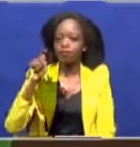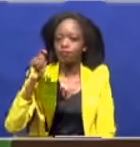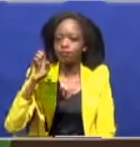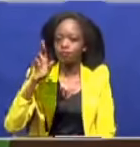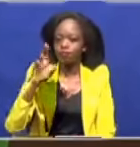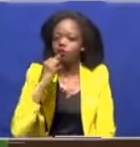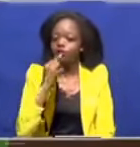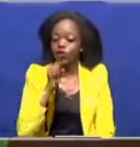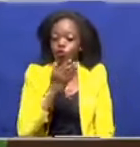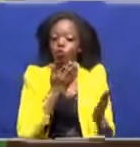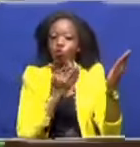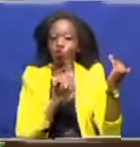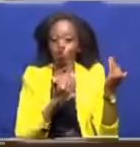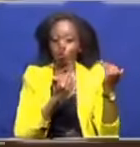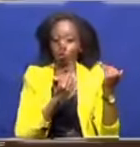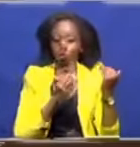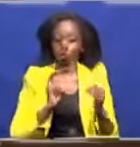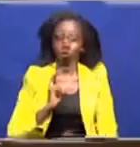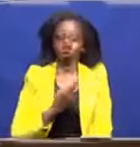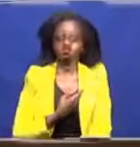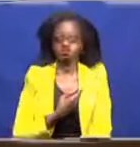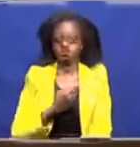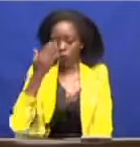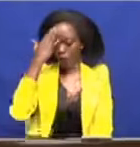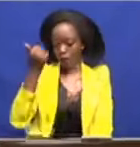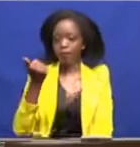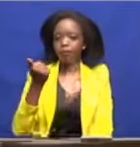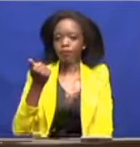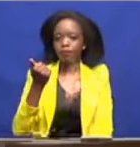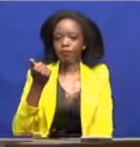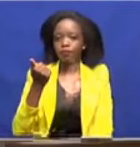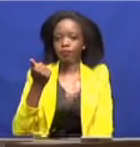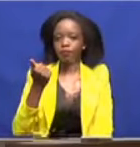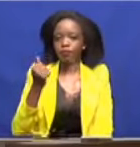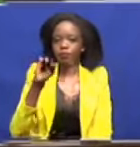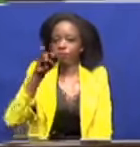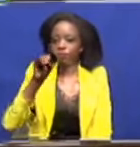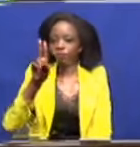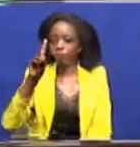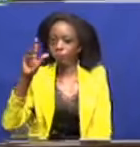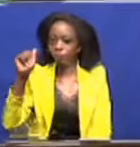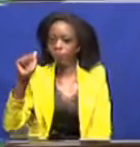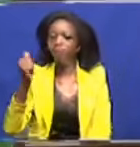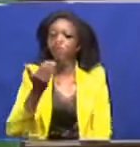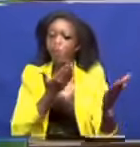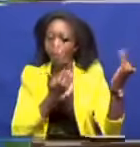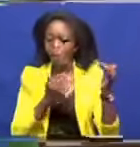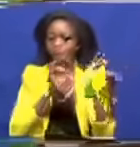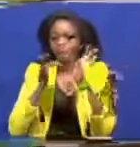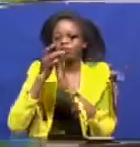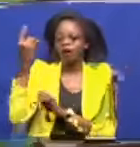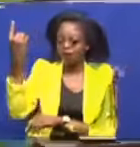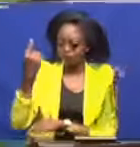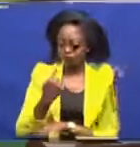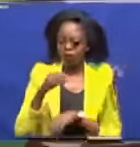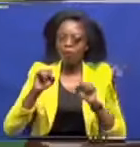ndiwe matumaini yetu. Manake Wayahudi walitarajia ujio wa Mesia